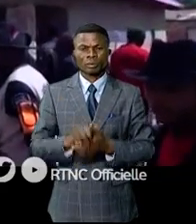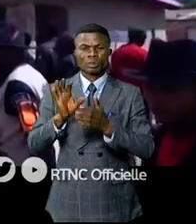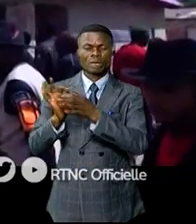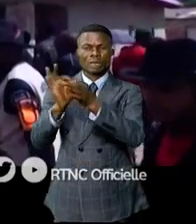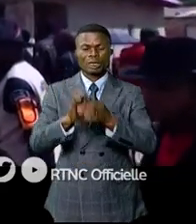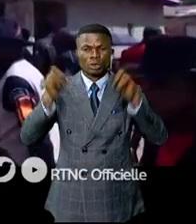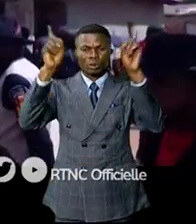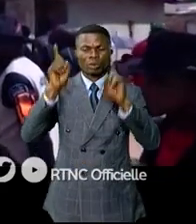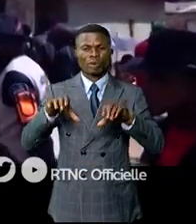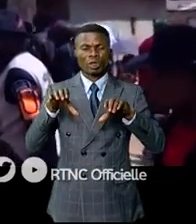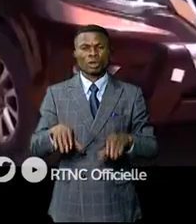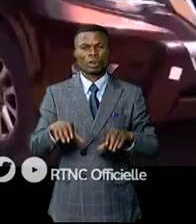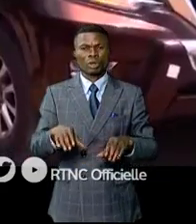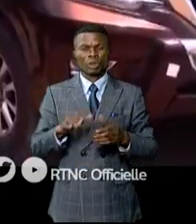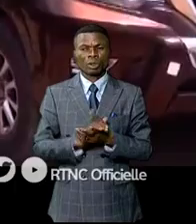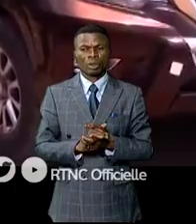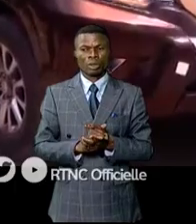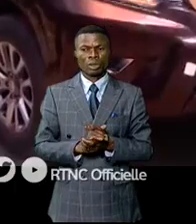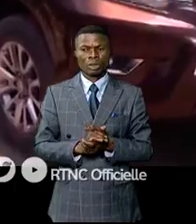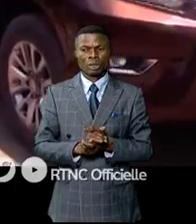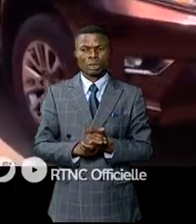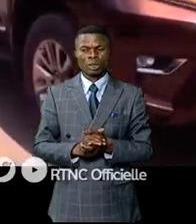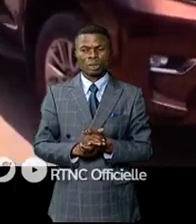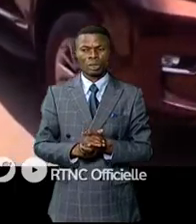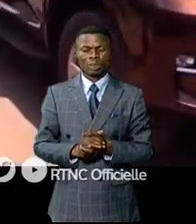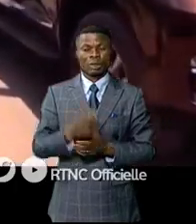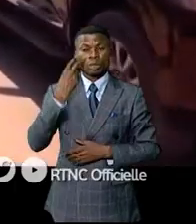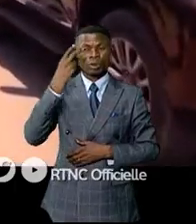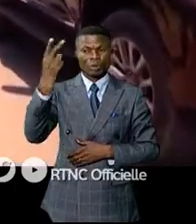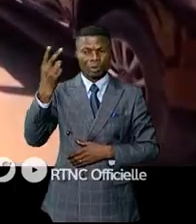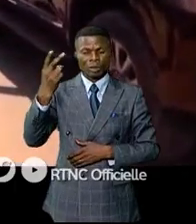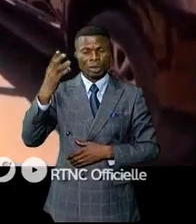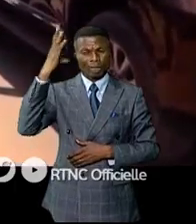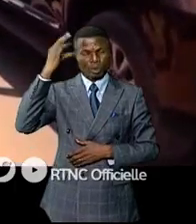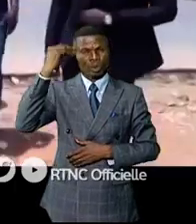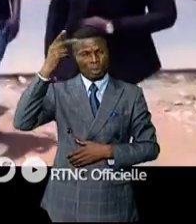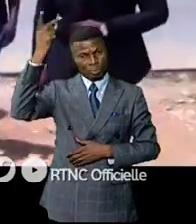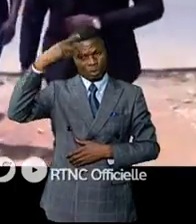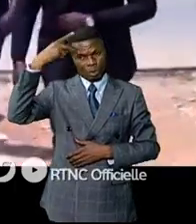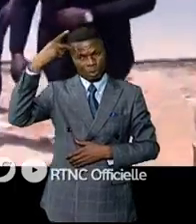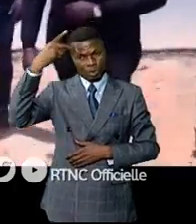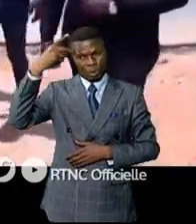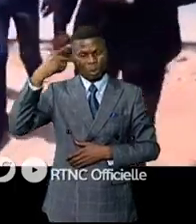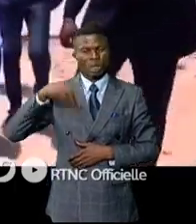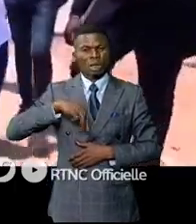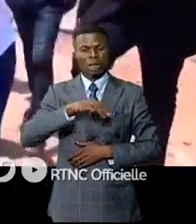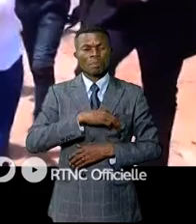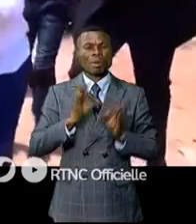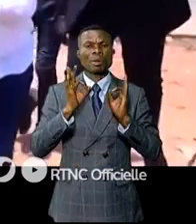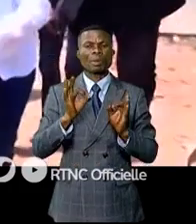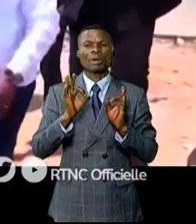des fédéralistes du Congo peut désormais compter sur l'expertise et l'expérience politique de son nouveau membre Éric